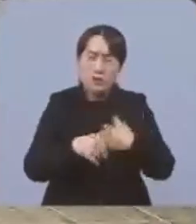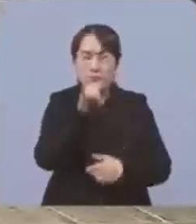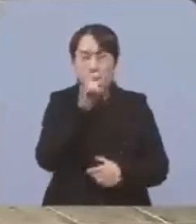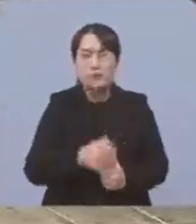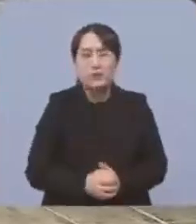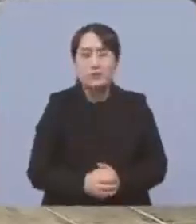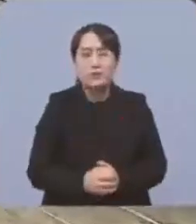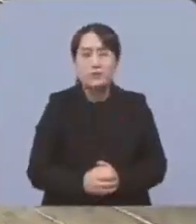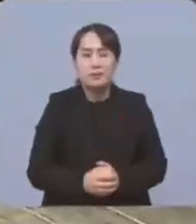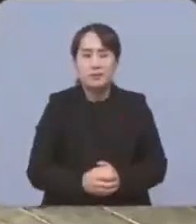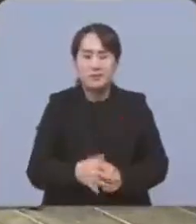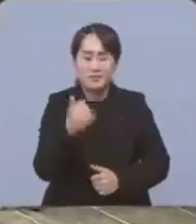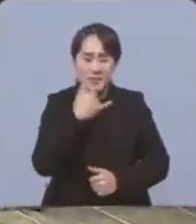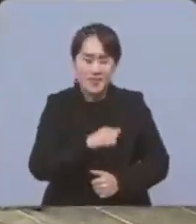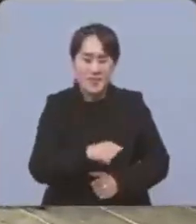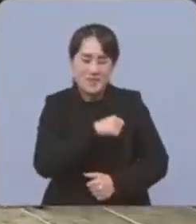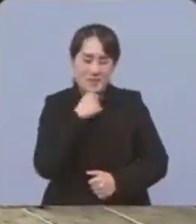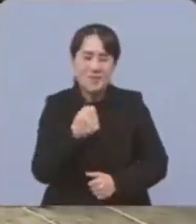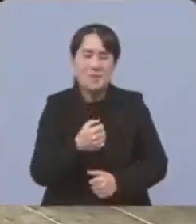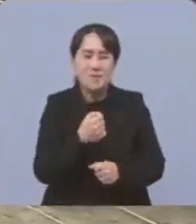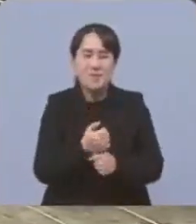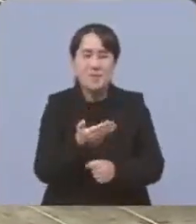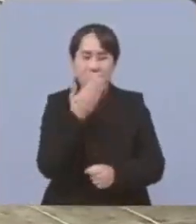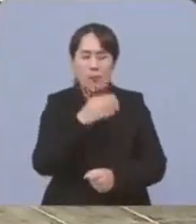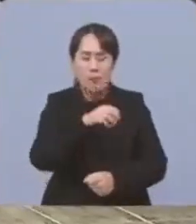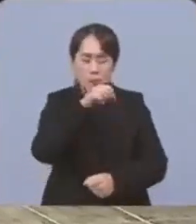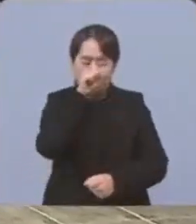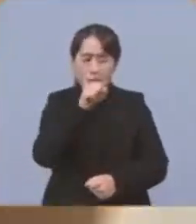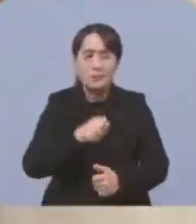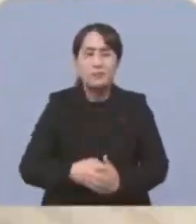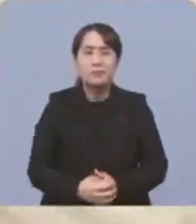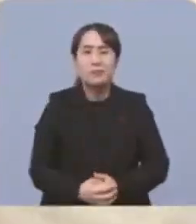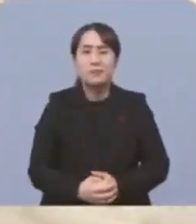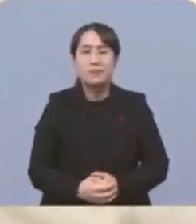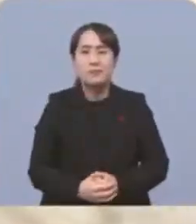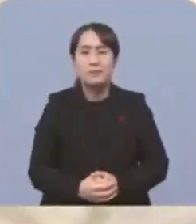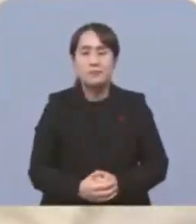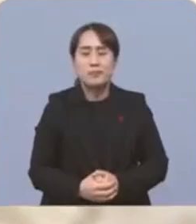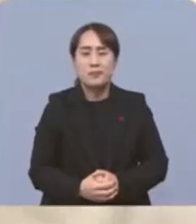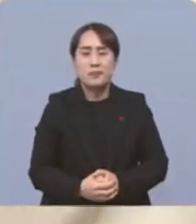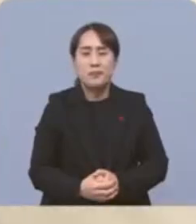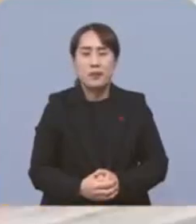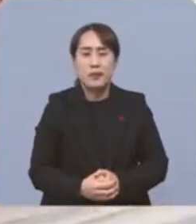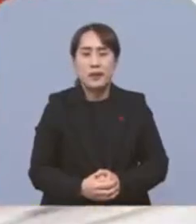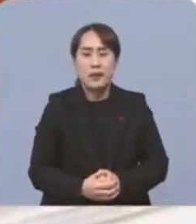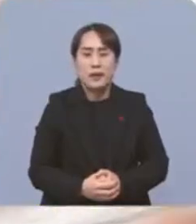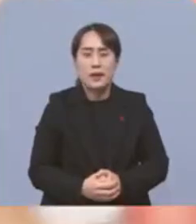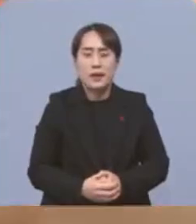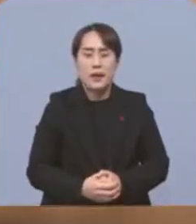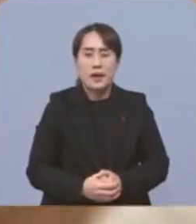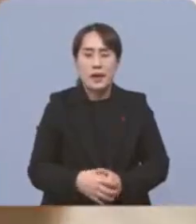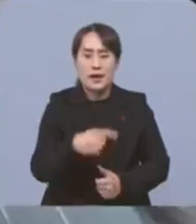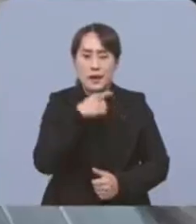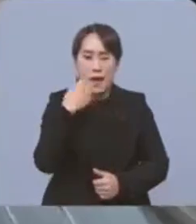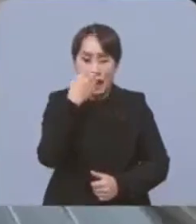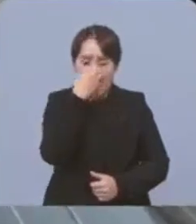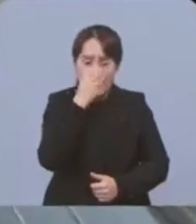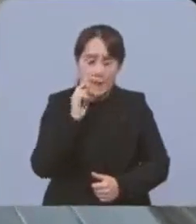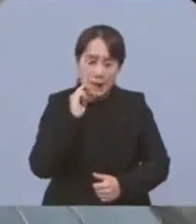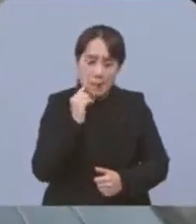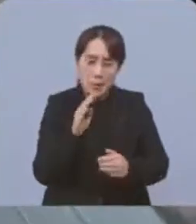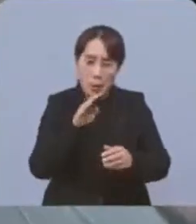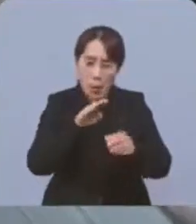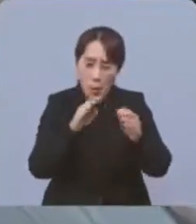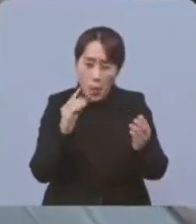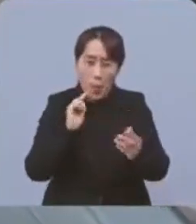재밌고 애기랑 맛있는 거 먹을 수 있으니까 너무 기뻐요. 싱싱한 딸기와 알록달록한 장식을